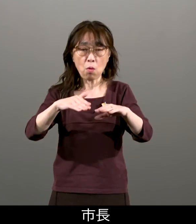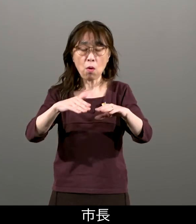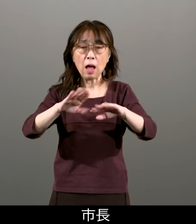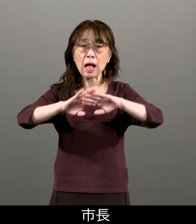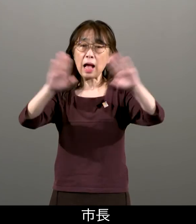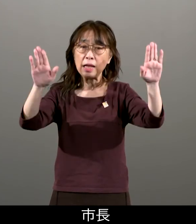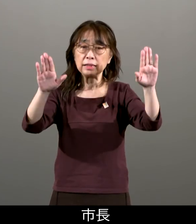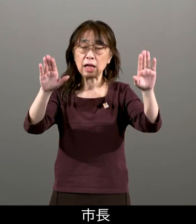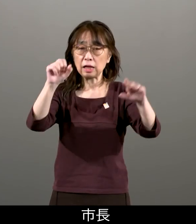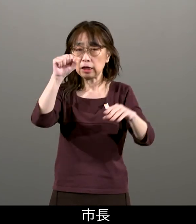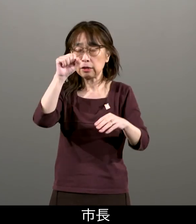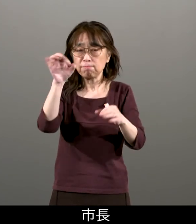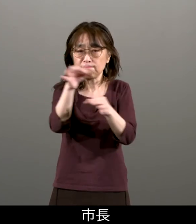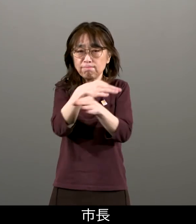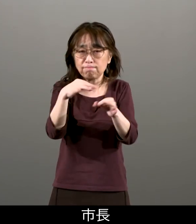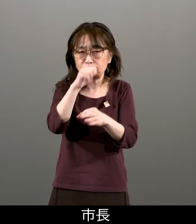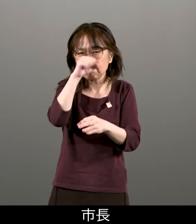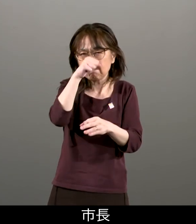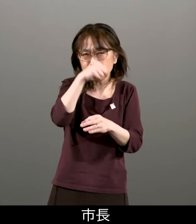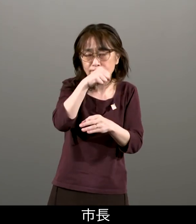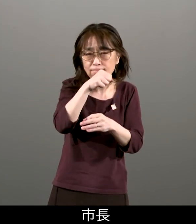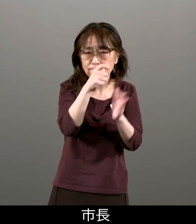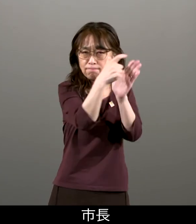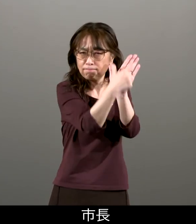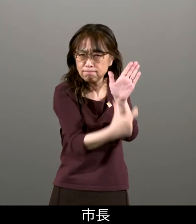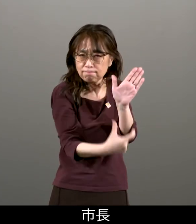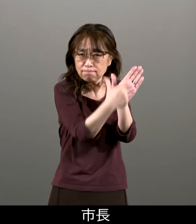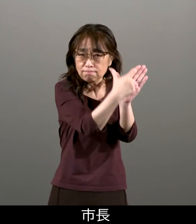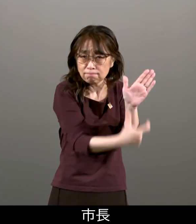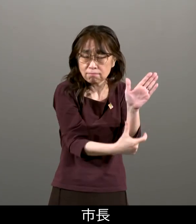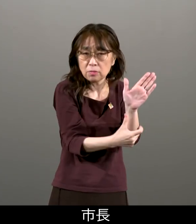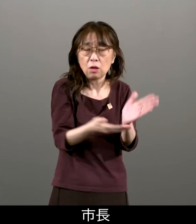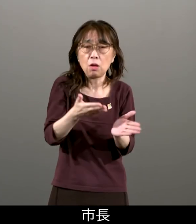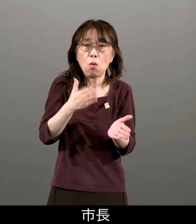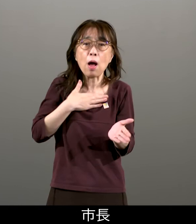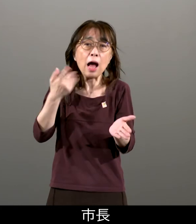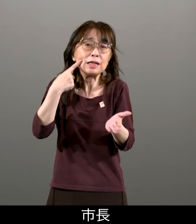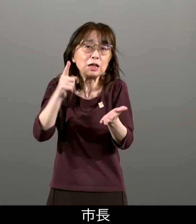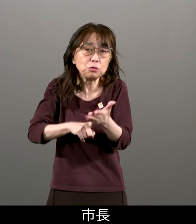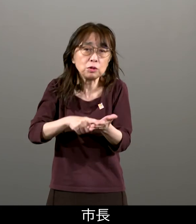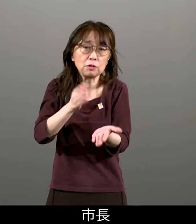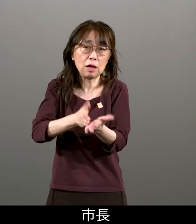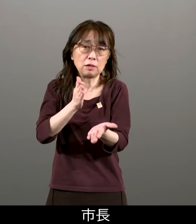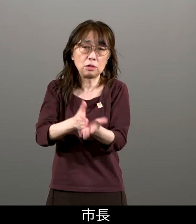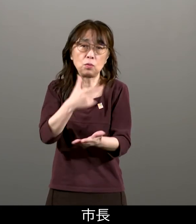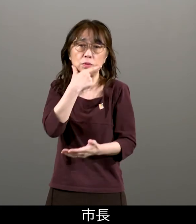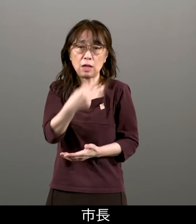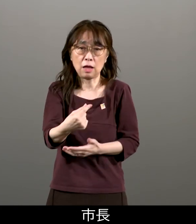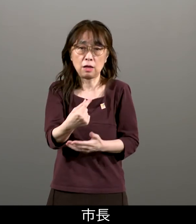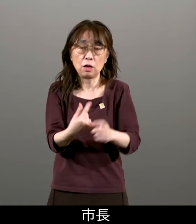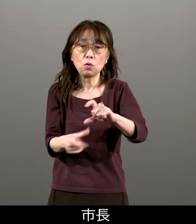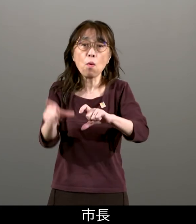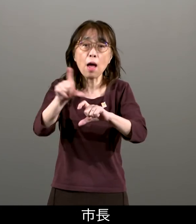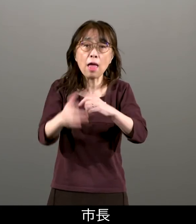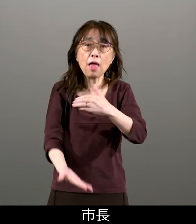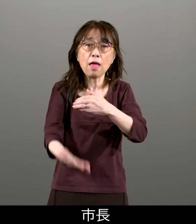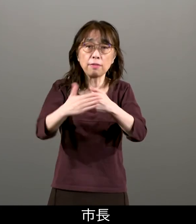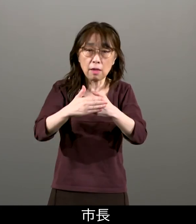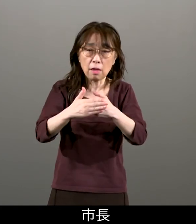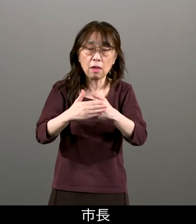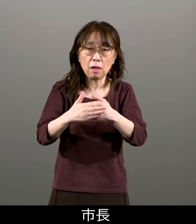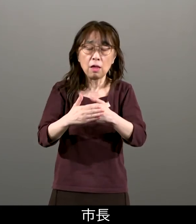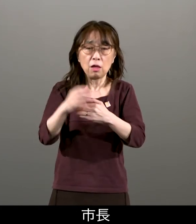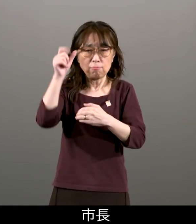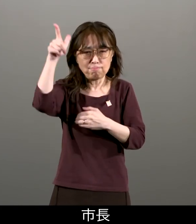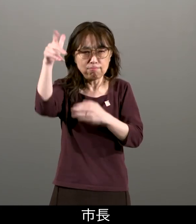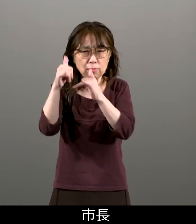などのさらに分かりやすい解説を行ってまいりたいというふうに思います。加えて、有識者